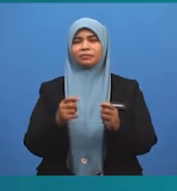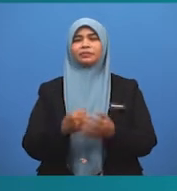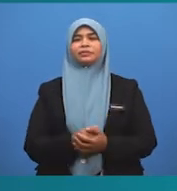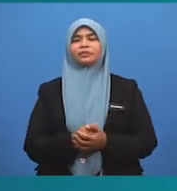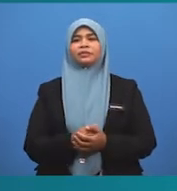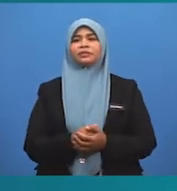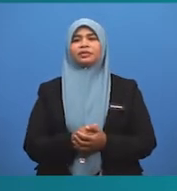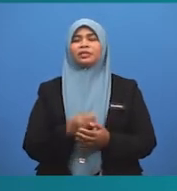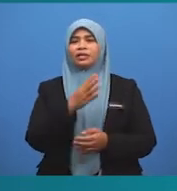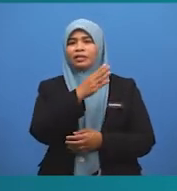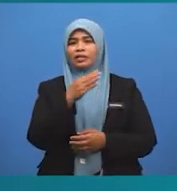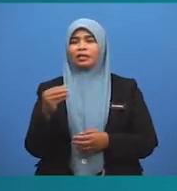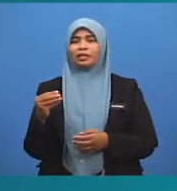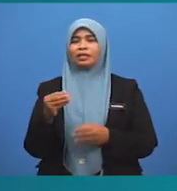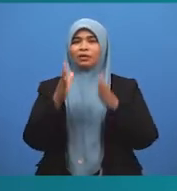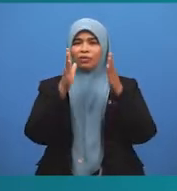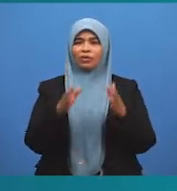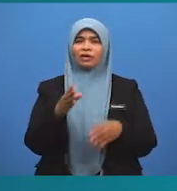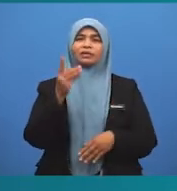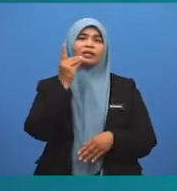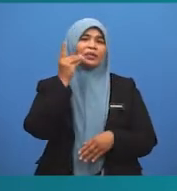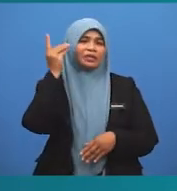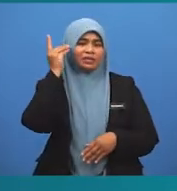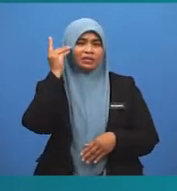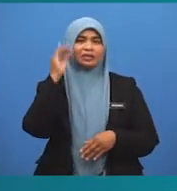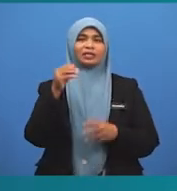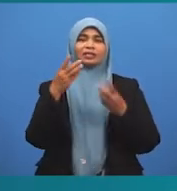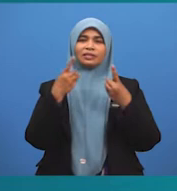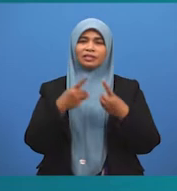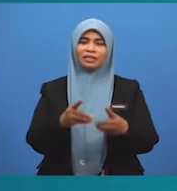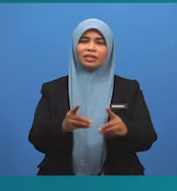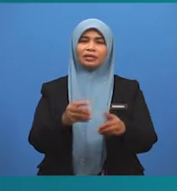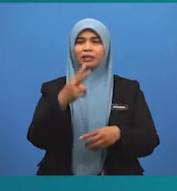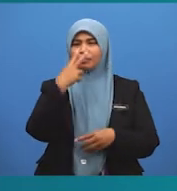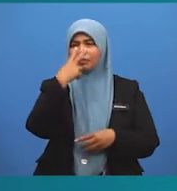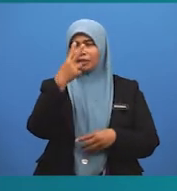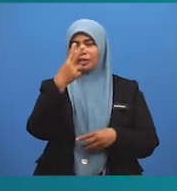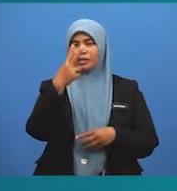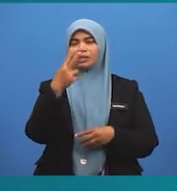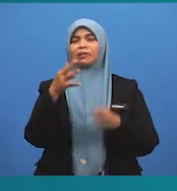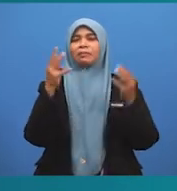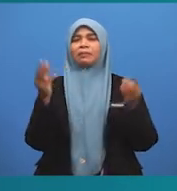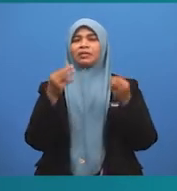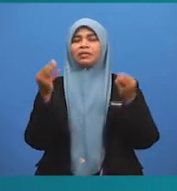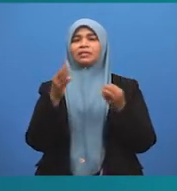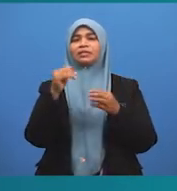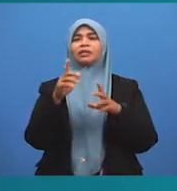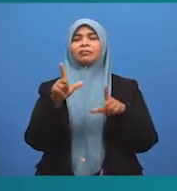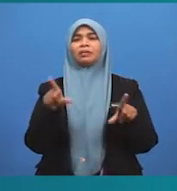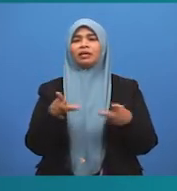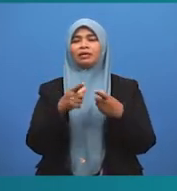tetamu dan orang dewasa yang sedang menyaksikan majlis yang